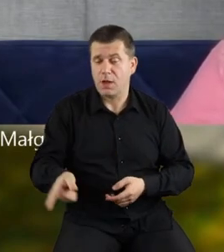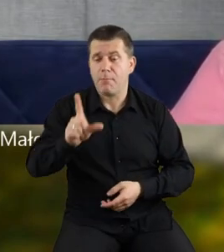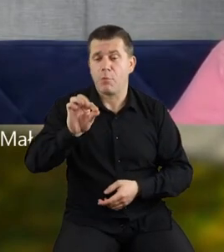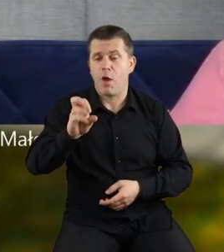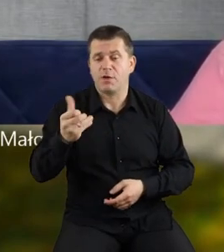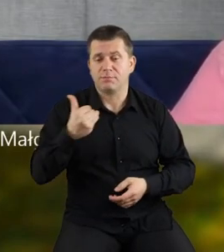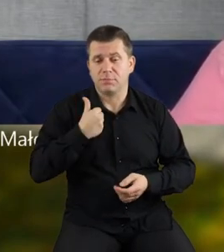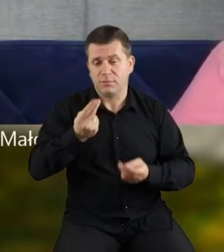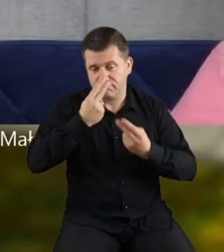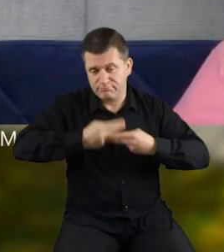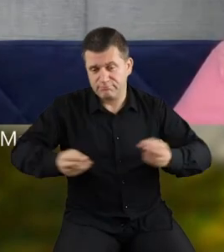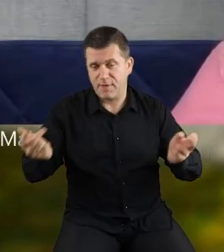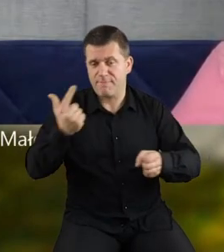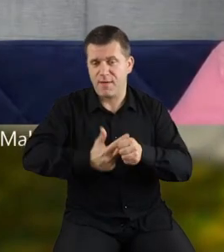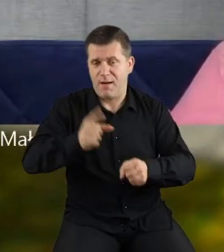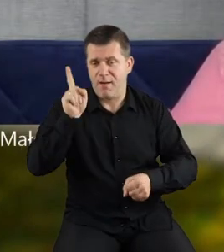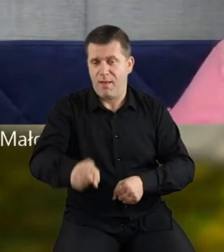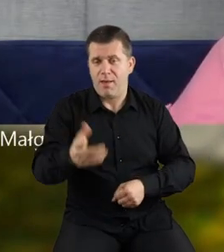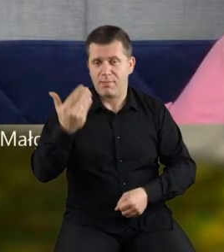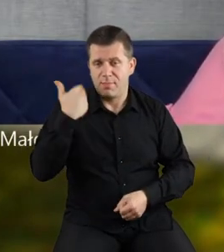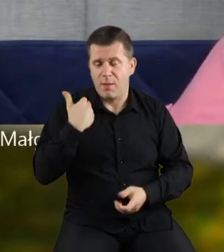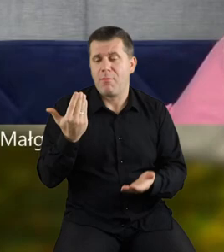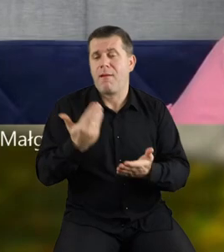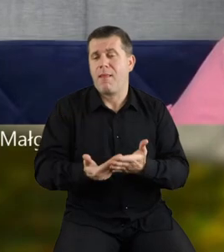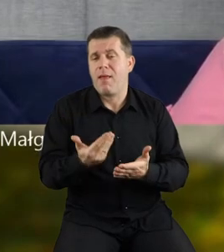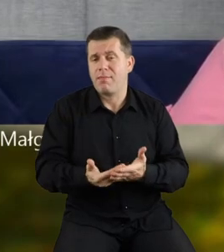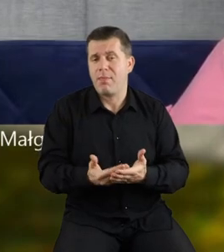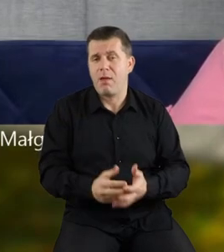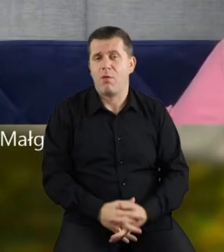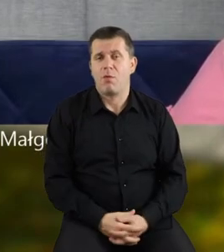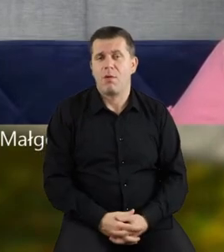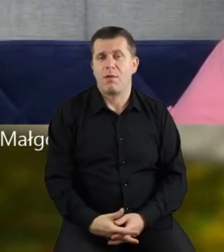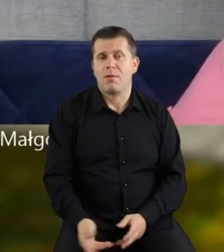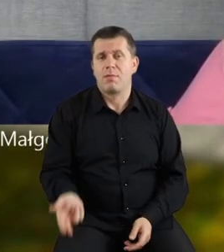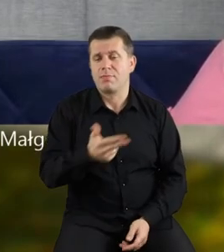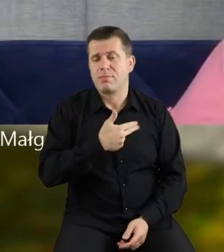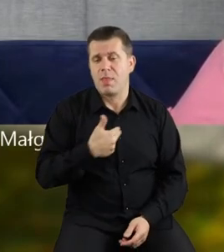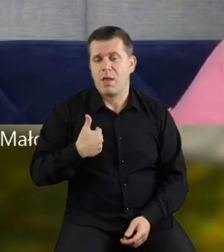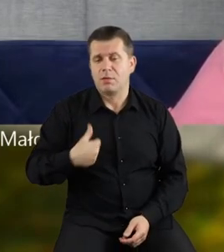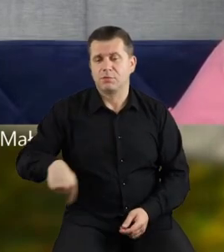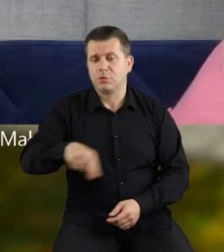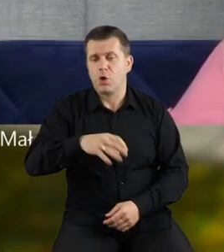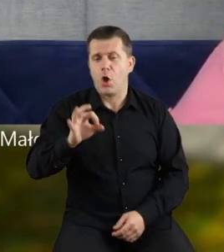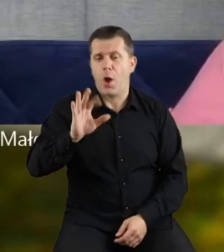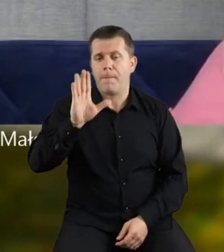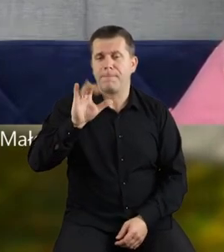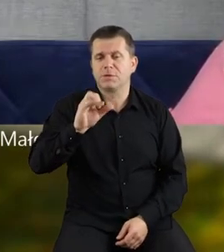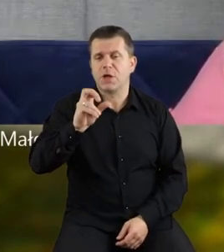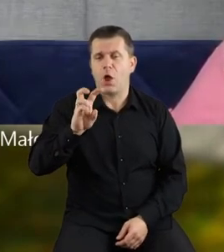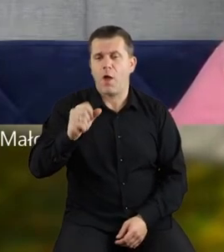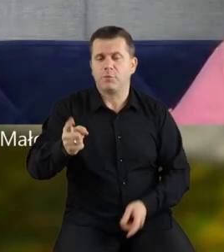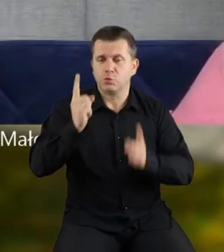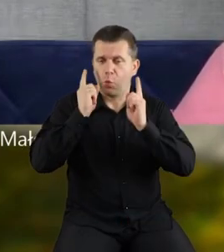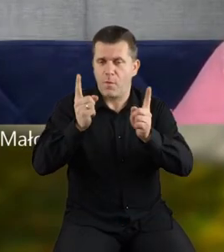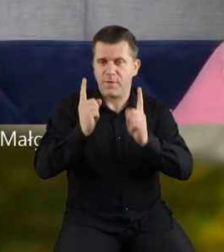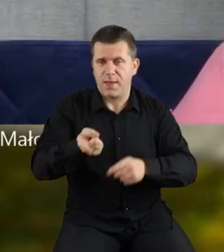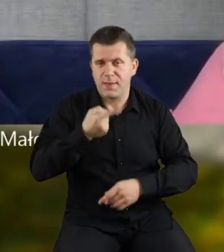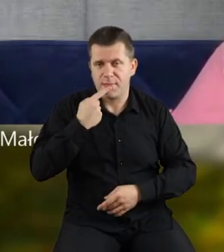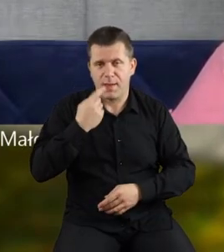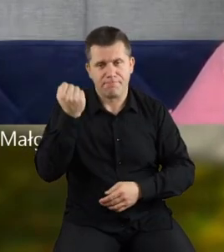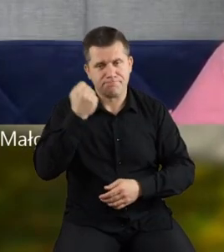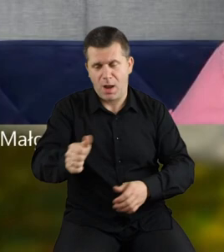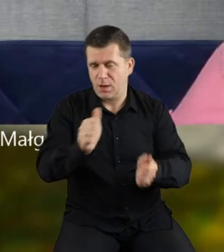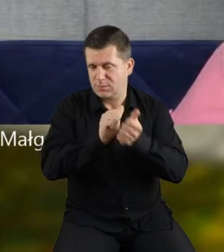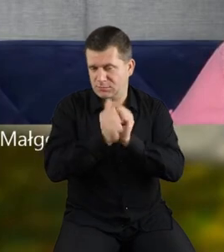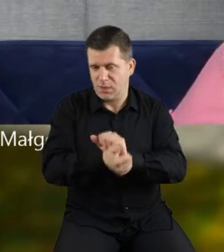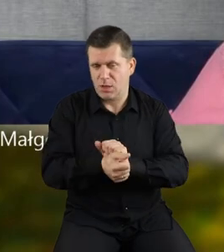że Prowincja została wydana 20 lat temu, dlatego że nasza obyczajowość, nasza uważność